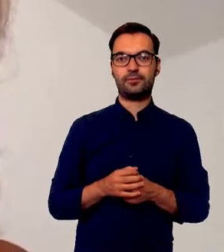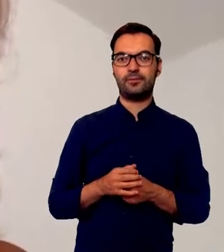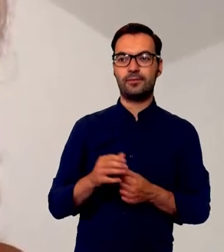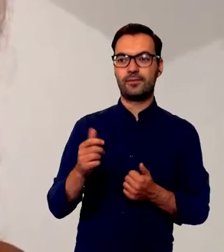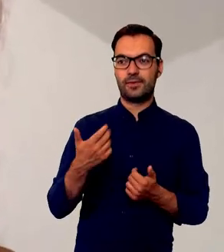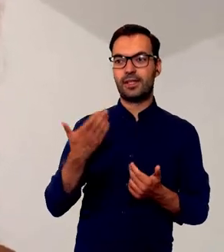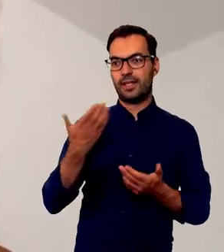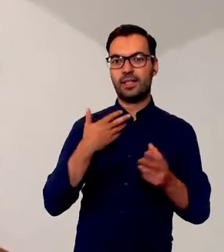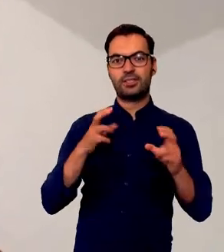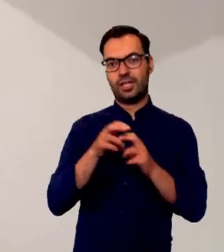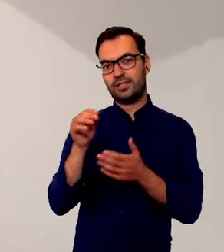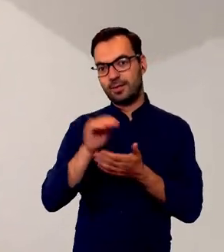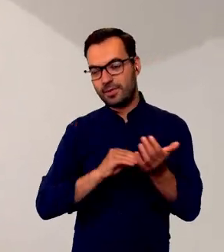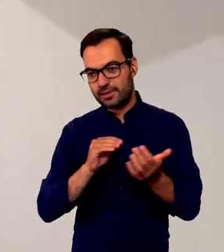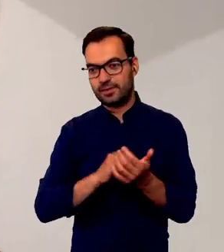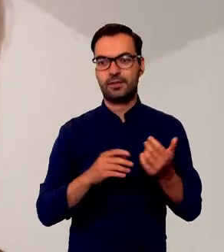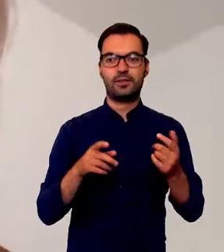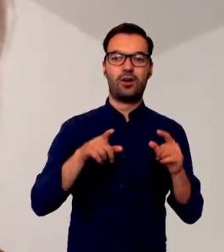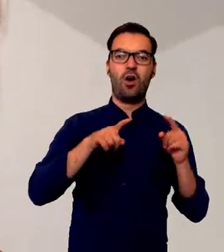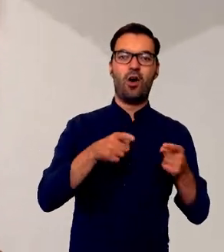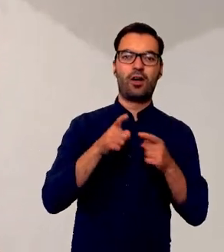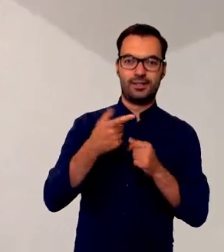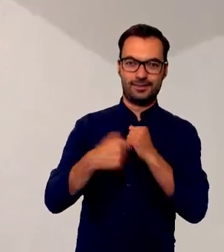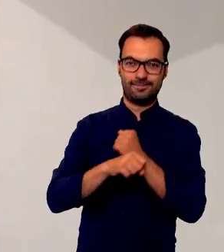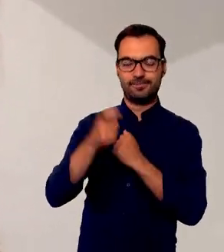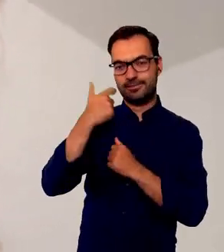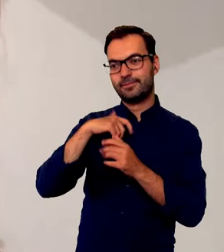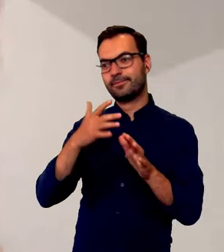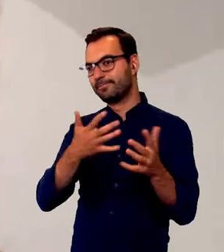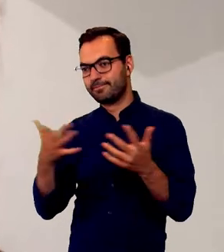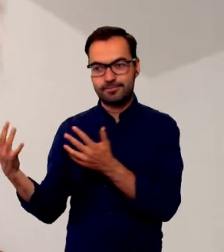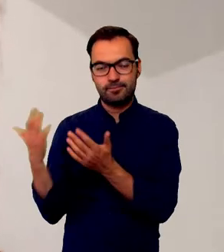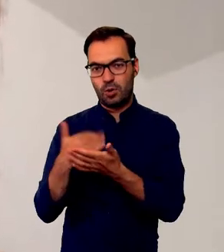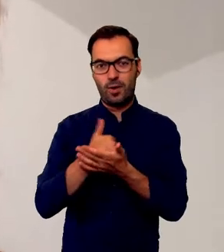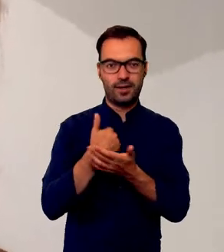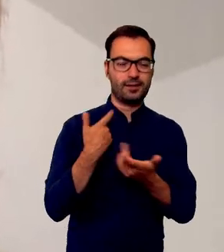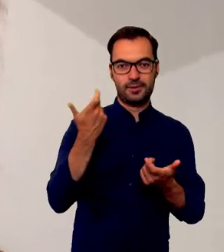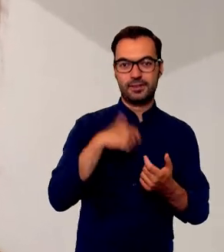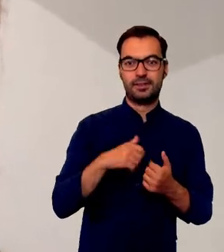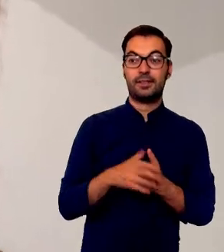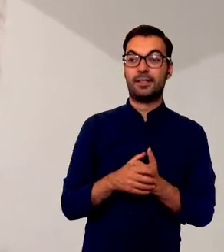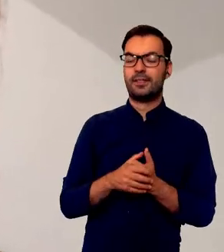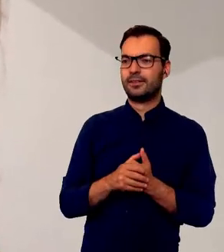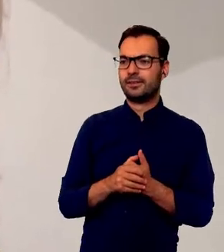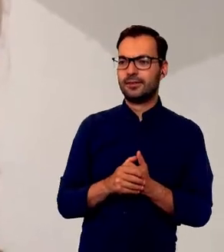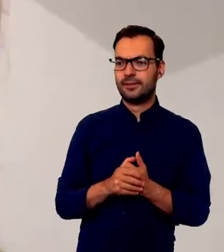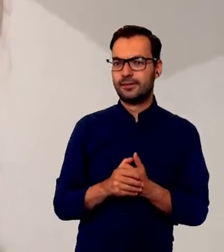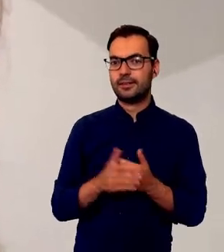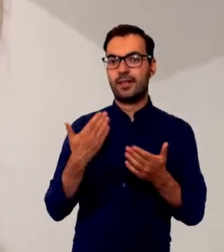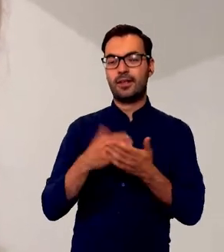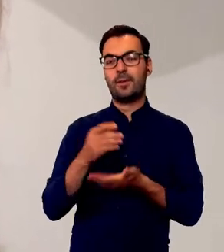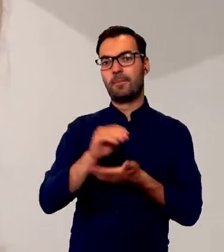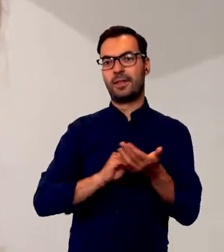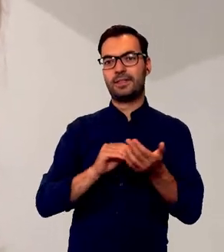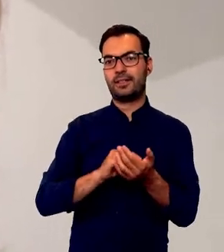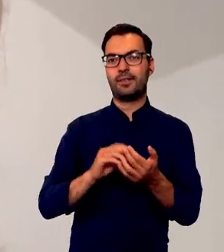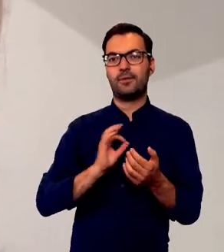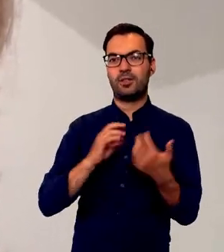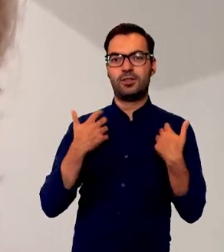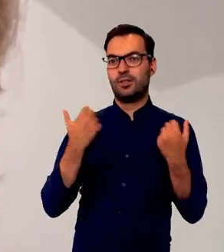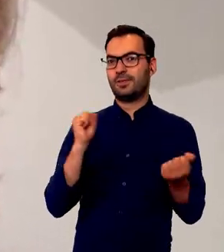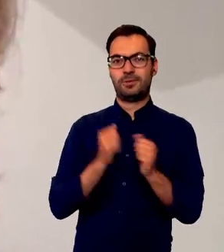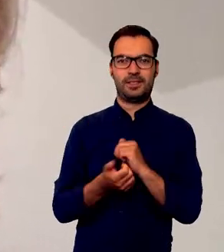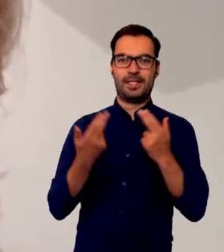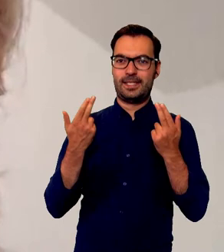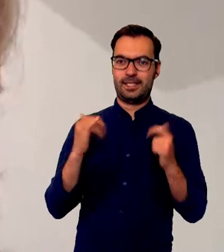ten czas na pisanie, którzy organizują za mnie bardzo wiele różnych rzeczy. Więc to pisanie niczego nie zmieniło w moim